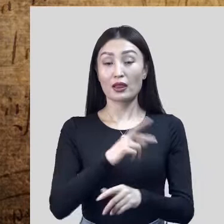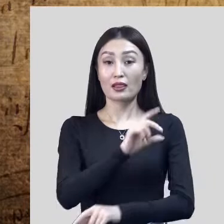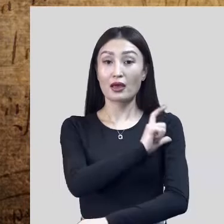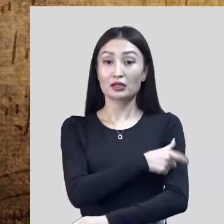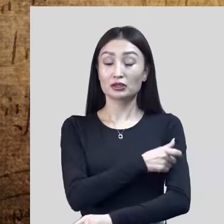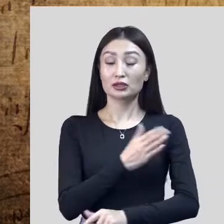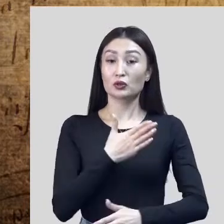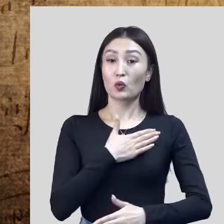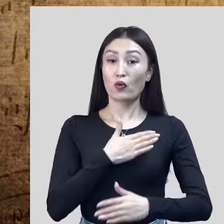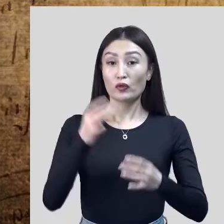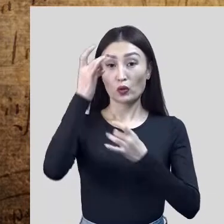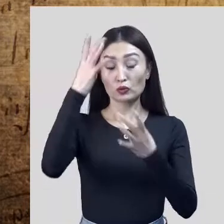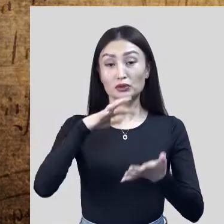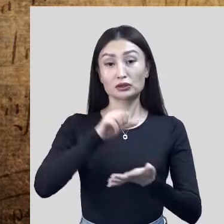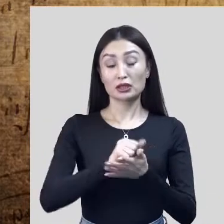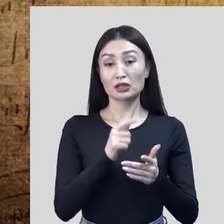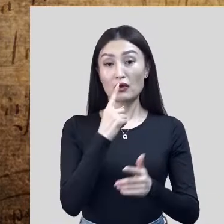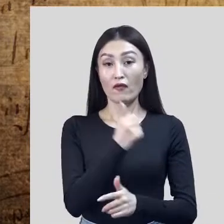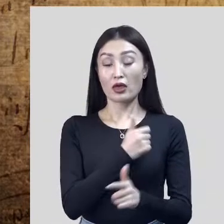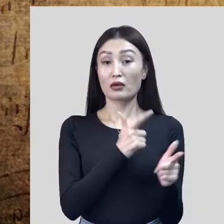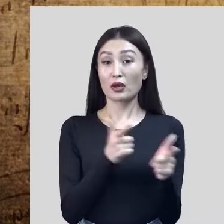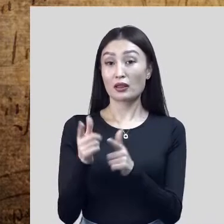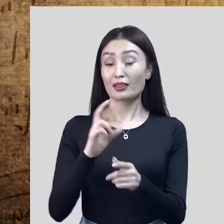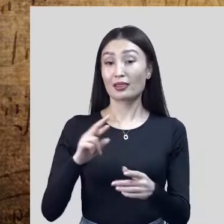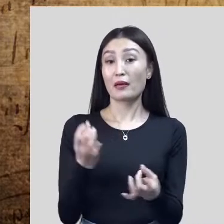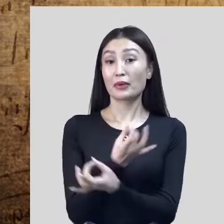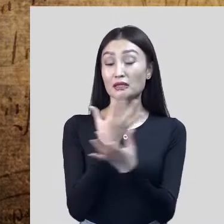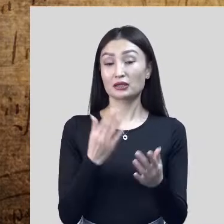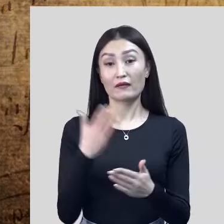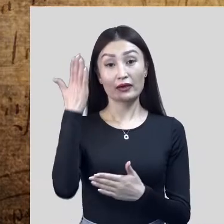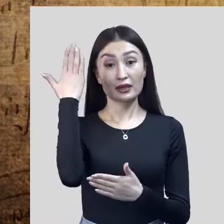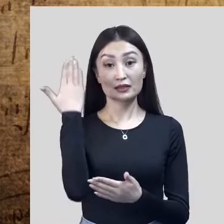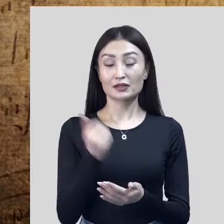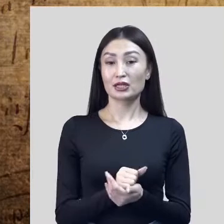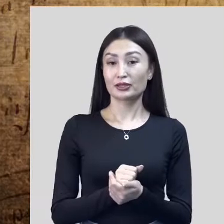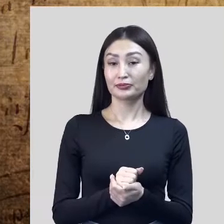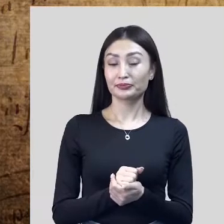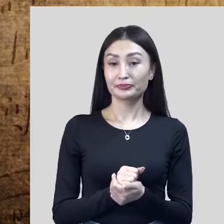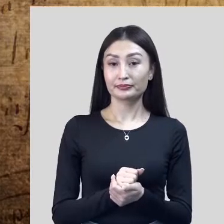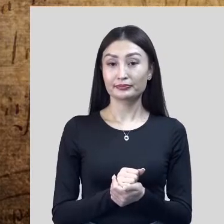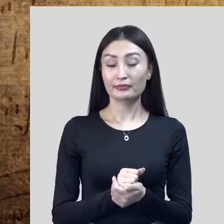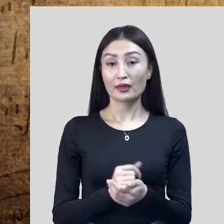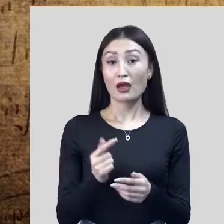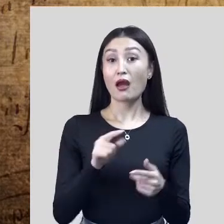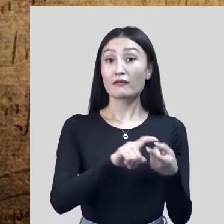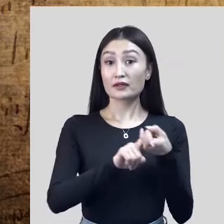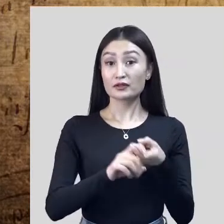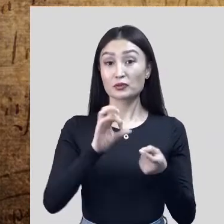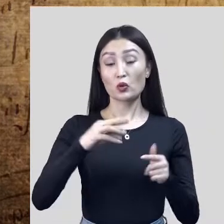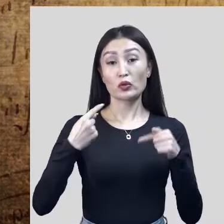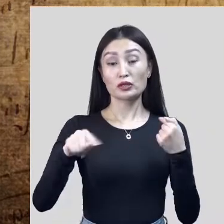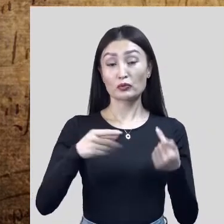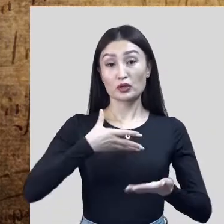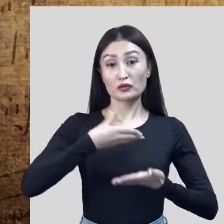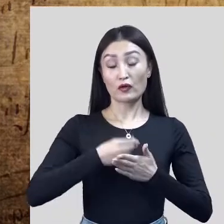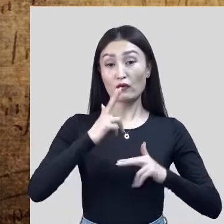и духовной культуры, занятий военной подготовкой для праздников и развлечений. В зависимости от особенностей